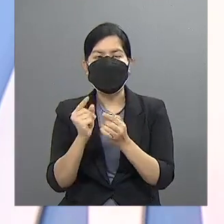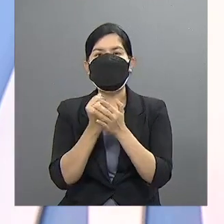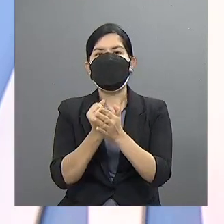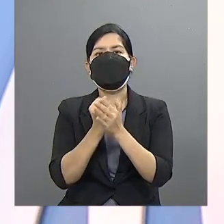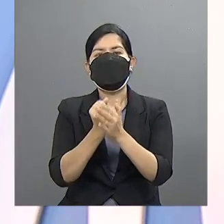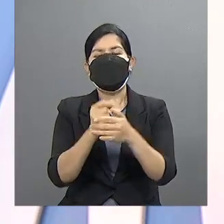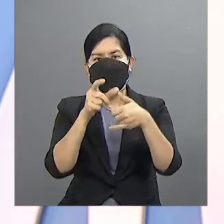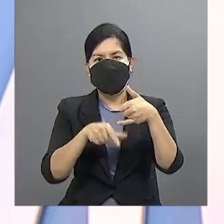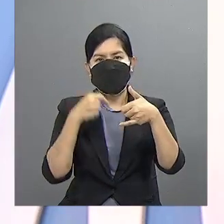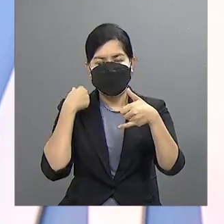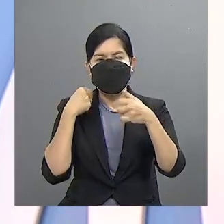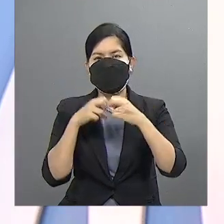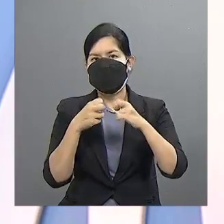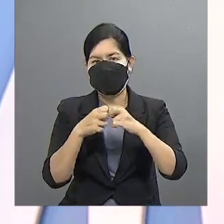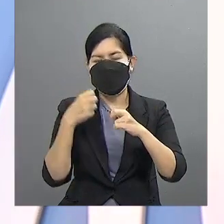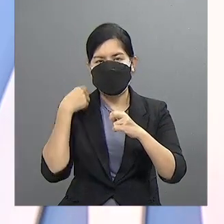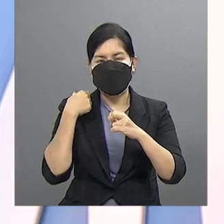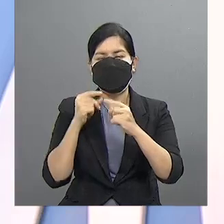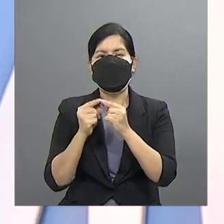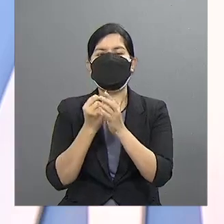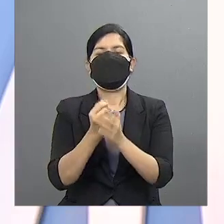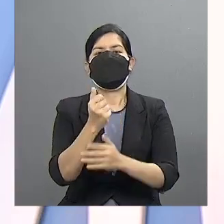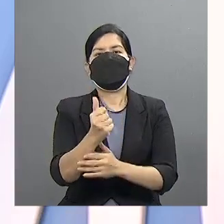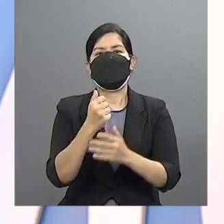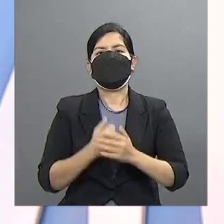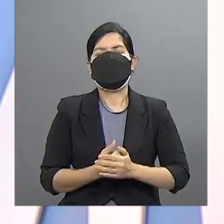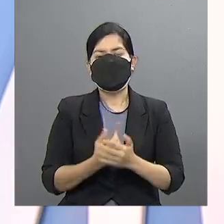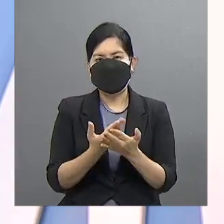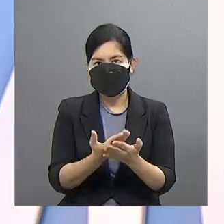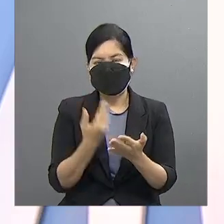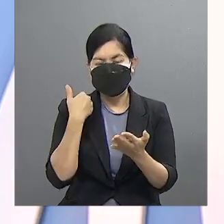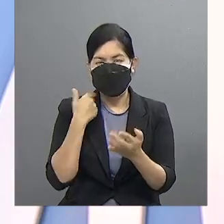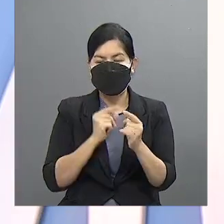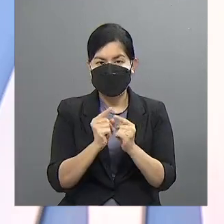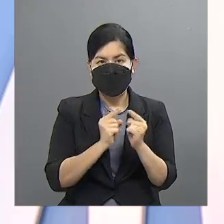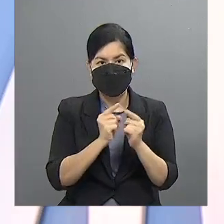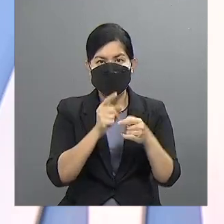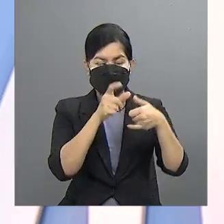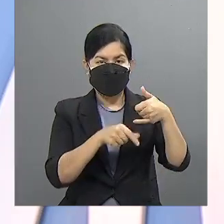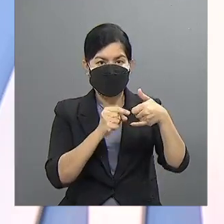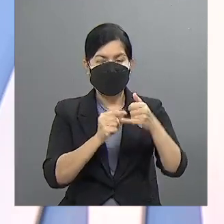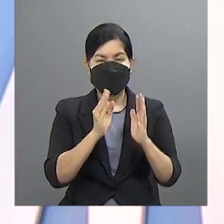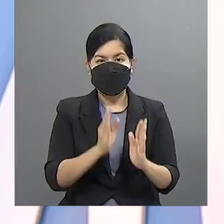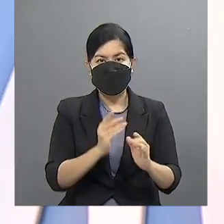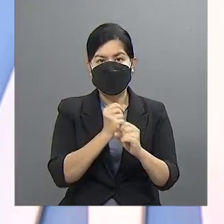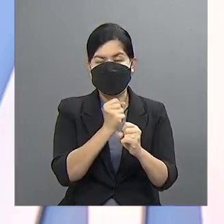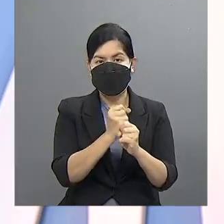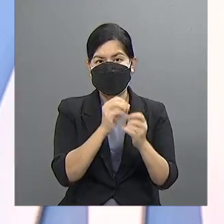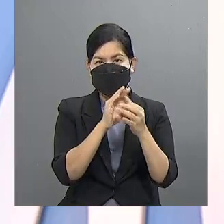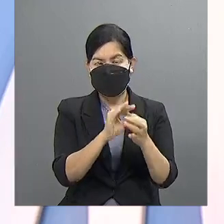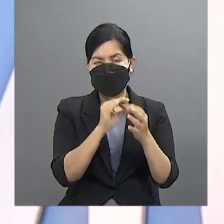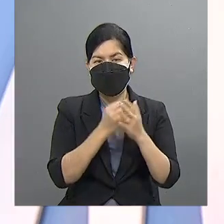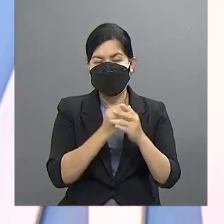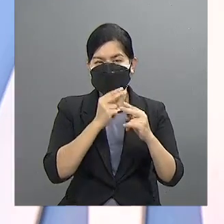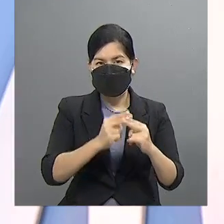วชได้อย่างไรแล้วค่ะจากนี้ค่ะชวนคุณผู้ชมนะคะมาร่วมพูดคุยกับผู้ที่พัฒนาแพลตฟอร์มนะคะ Hearing Heart เพื่อสร้าง